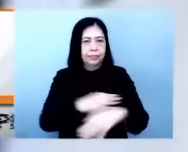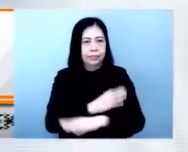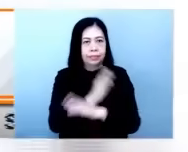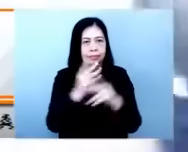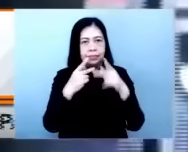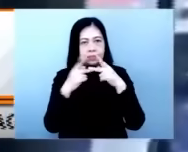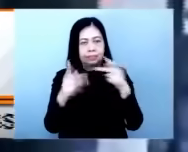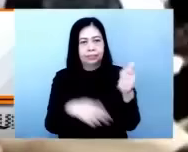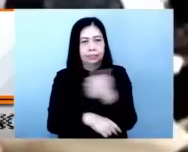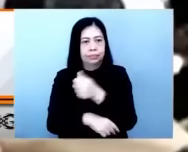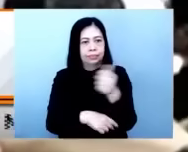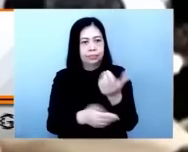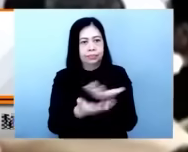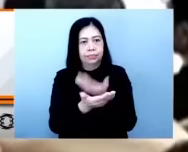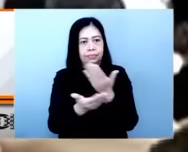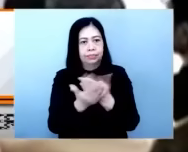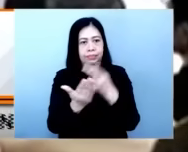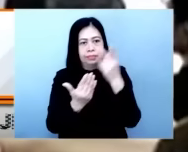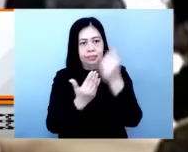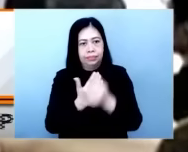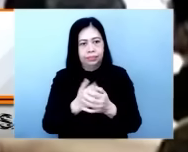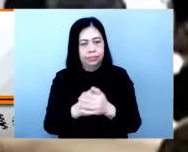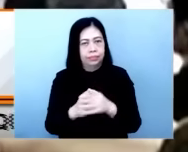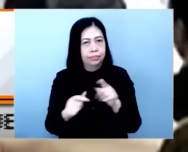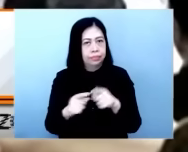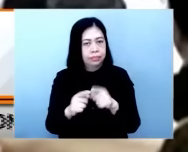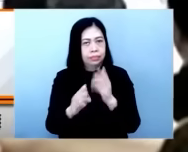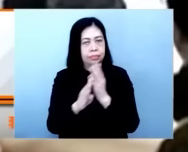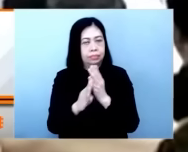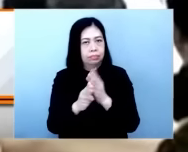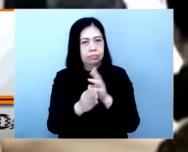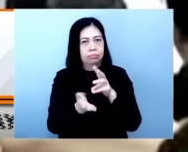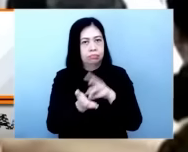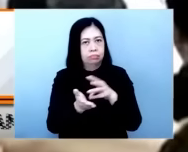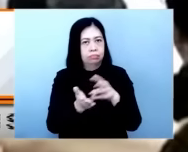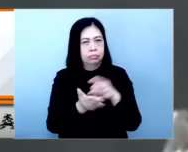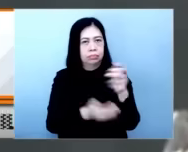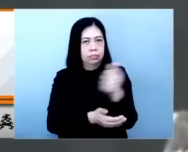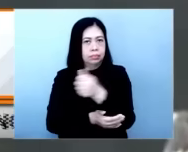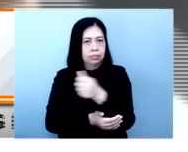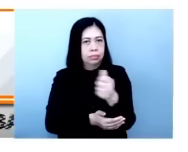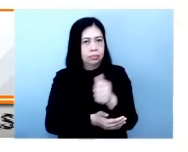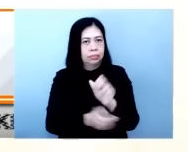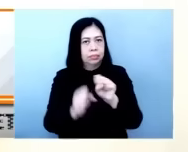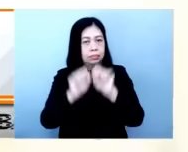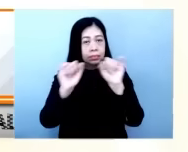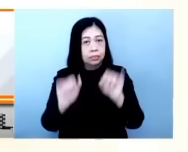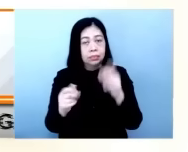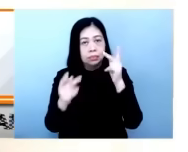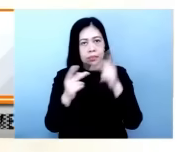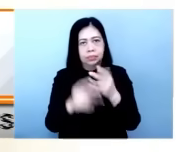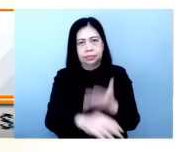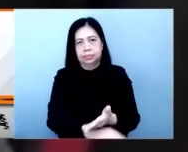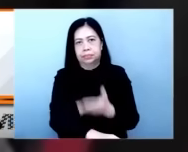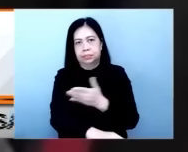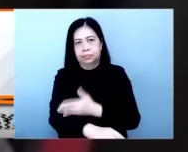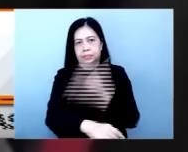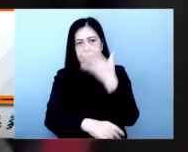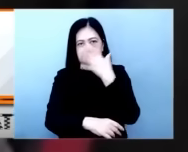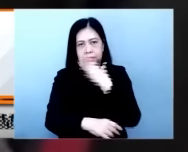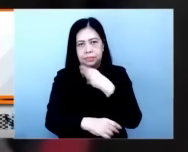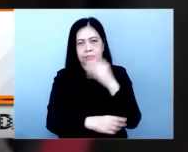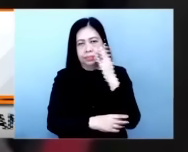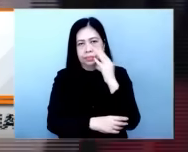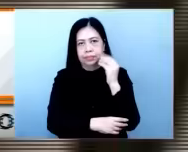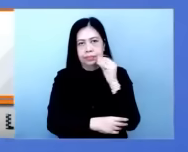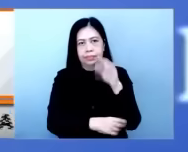Transport Modernization Project. Isa itong bus-based public transport system na layong mapaganda ang commuter experience sa